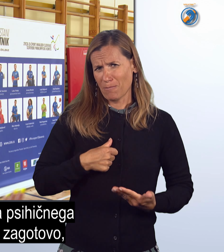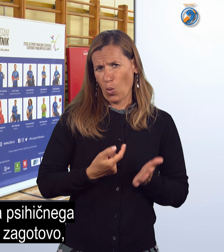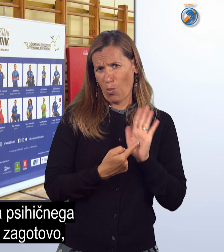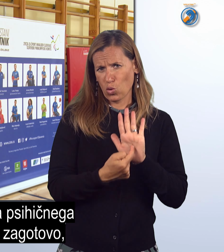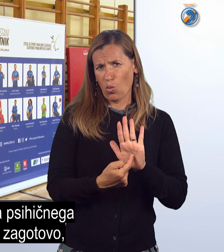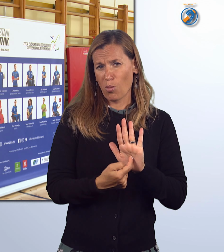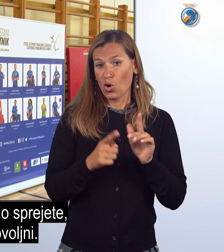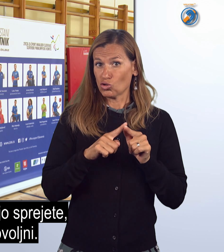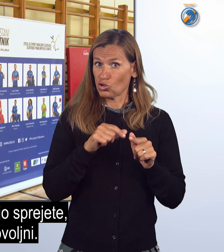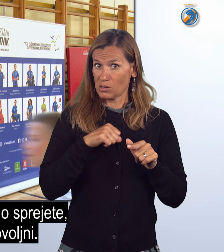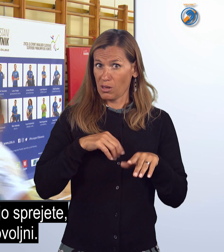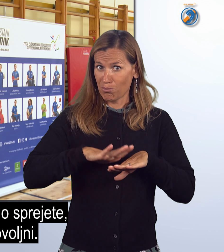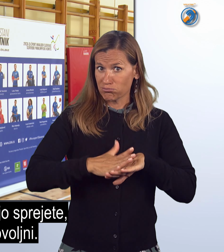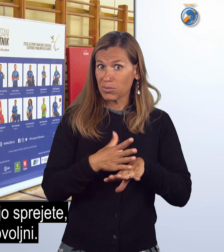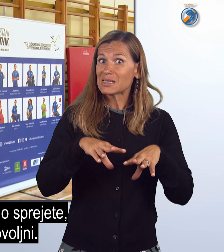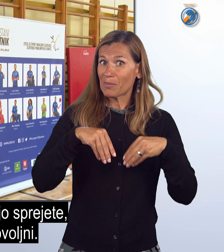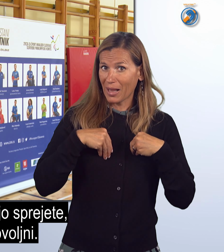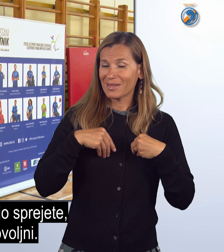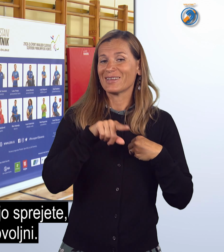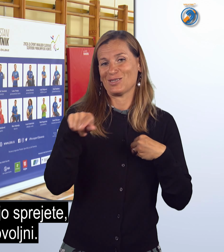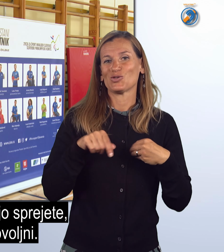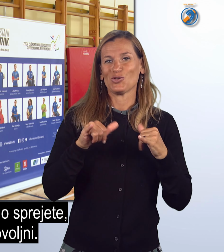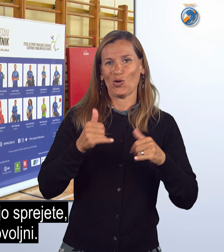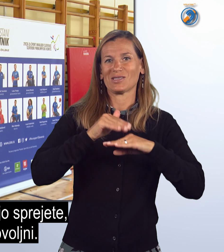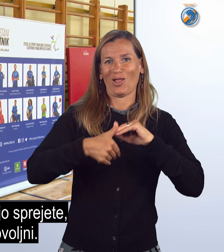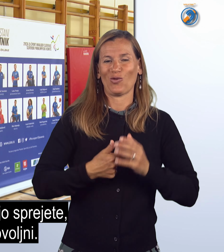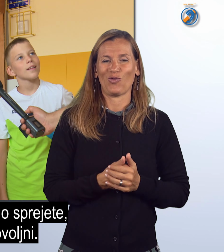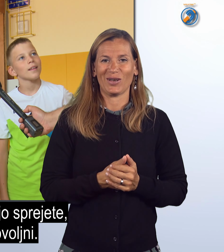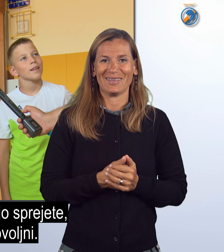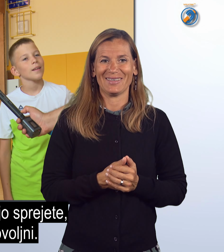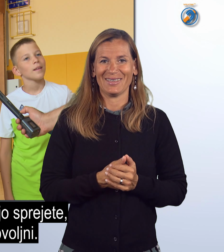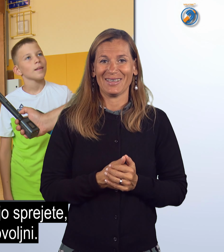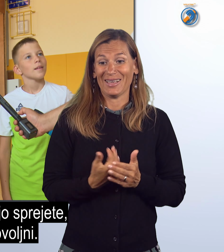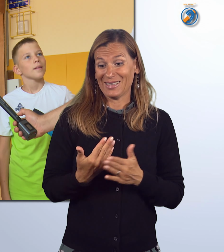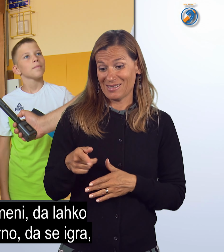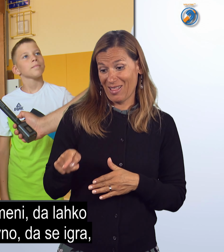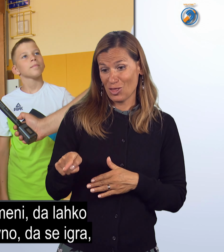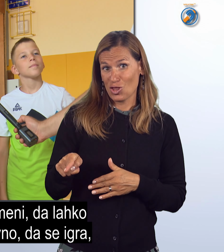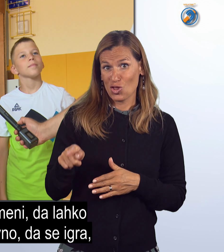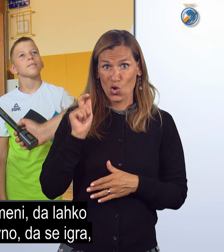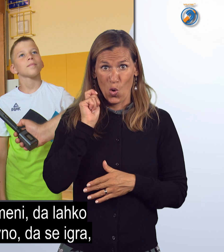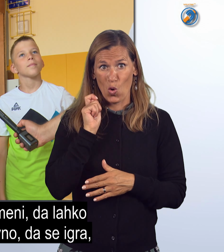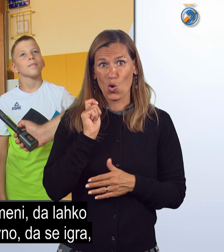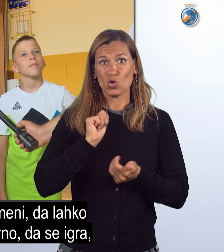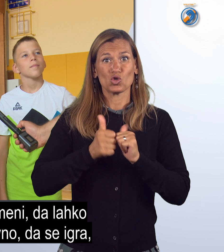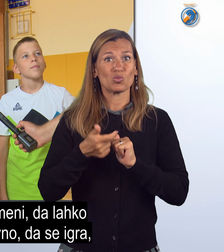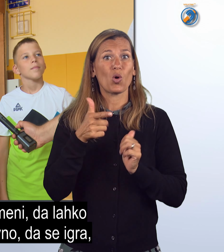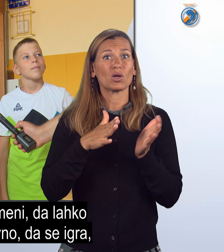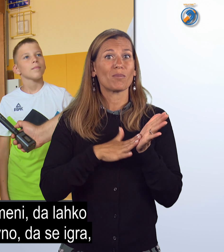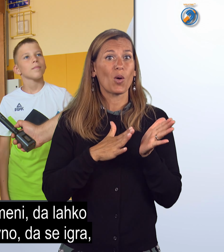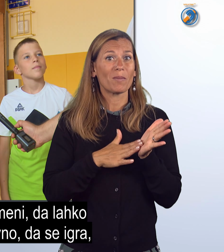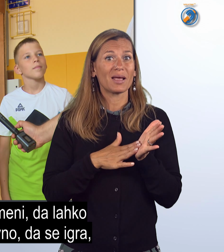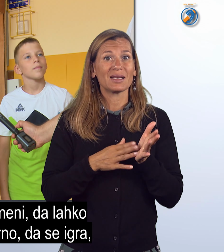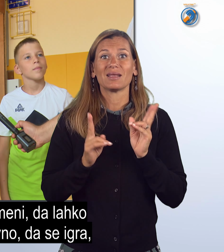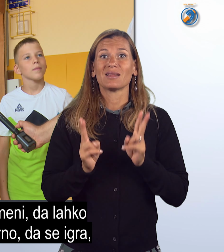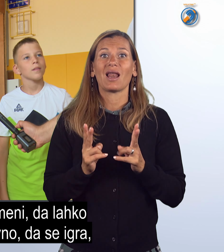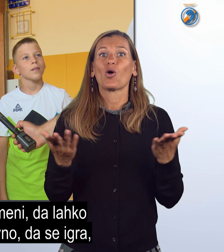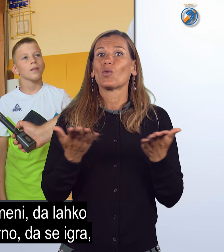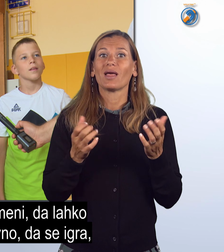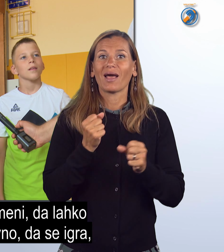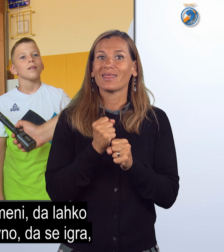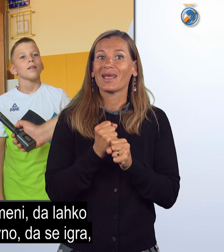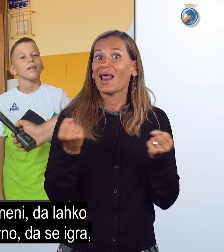kako smo že prej govorili, ko se počutijo sprejeti, so zadovoljni. Za njo šport pomeni, da